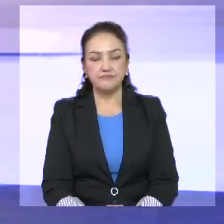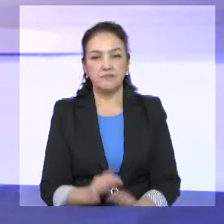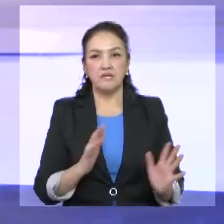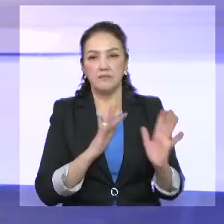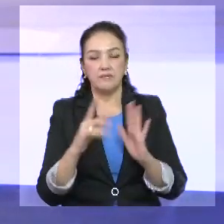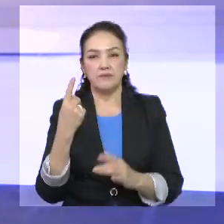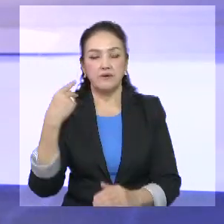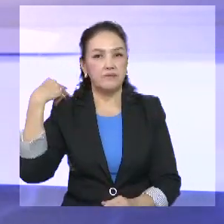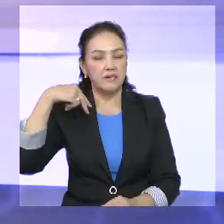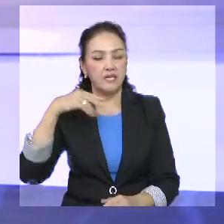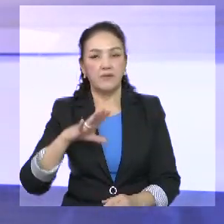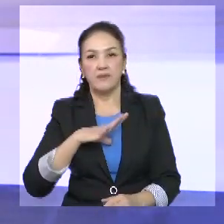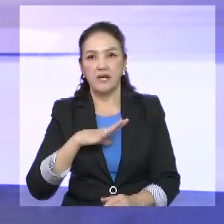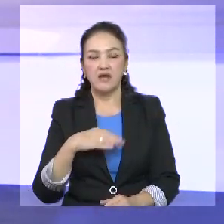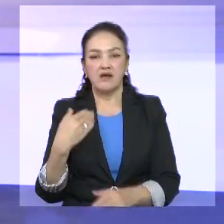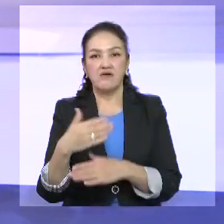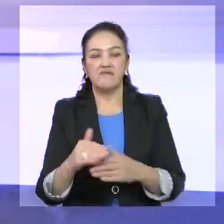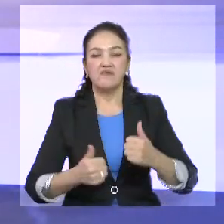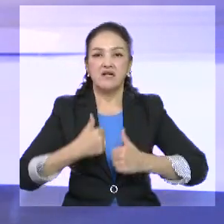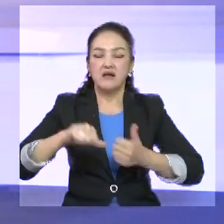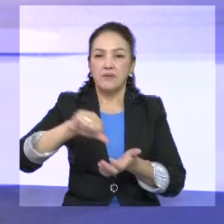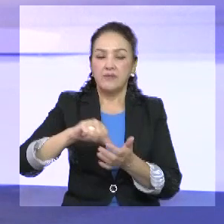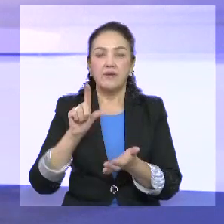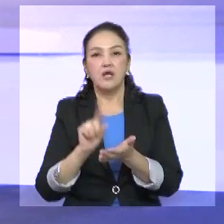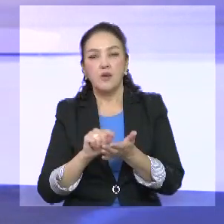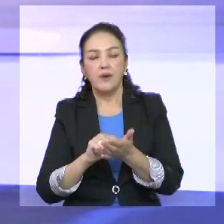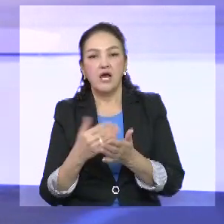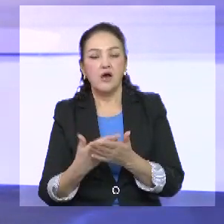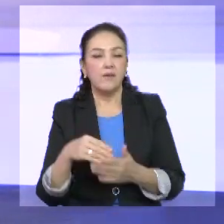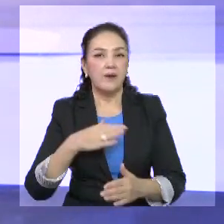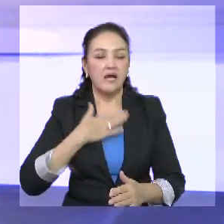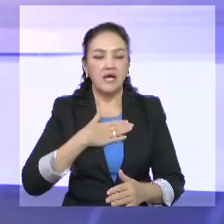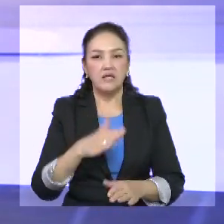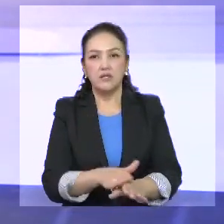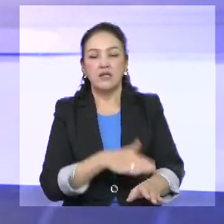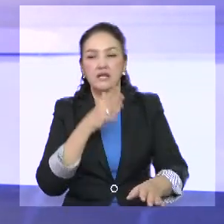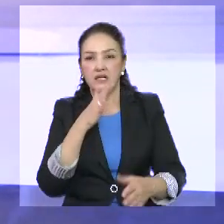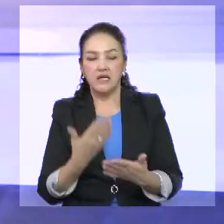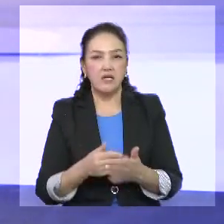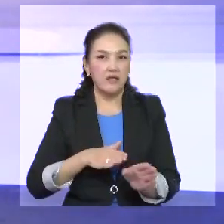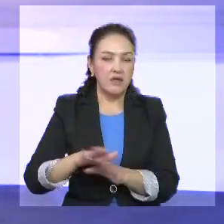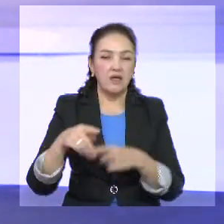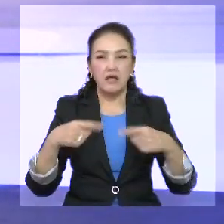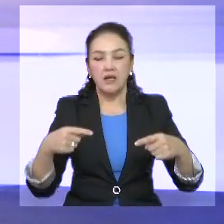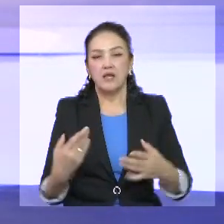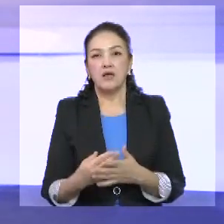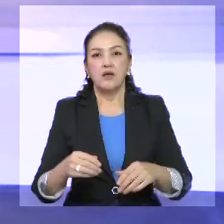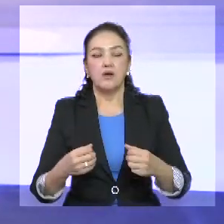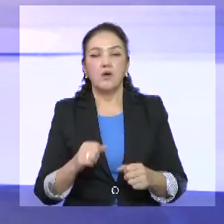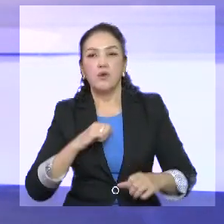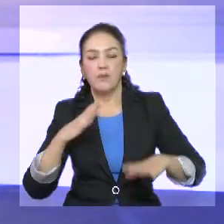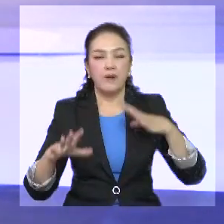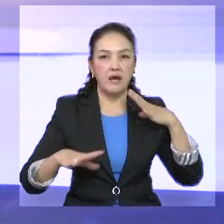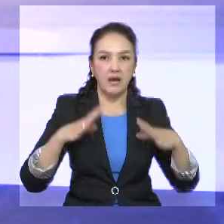В парке имени первого президента состоялся флешмоб с участием пенсионеров из центров активного долголетия. Они выполняли различные упражнения, тем